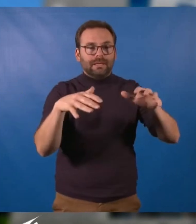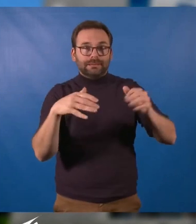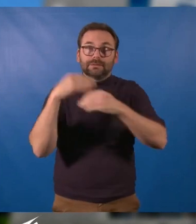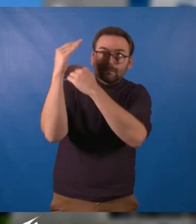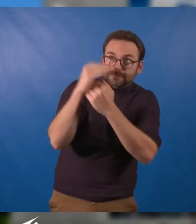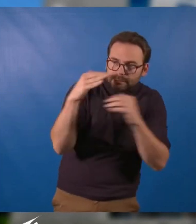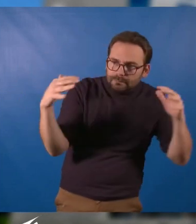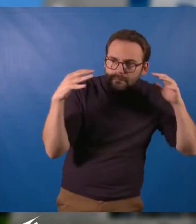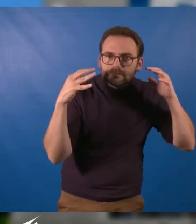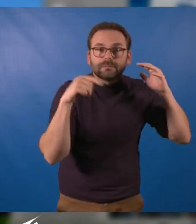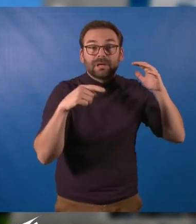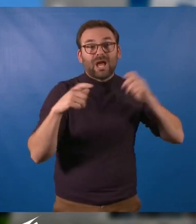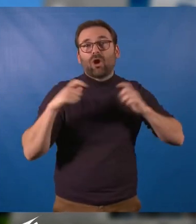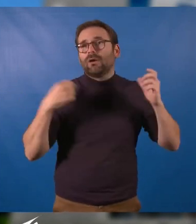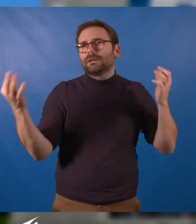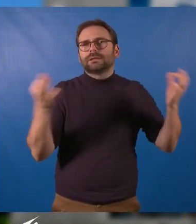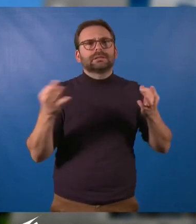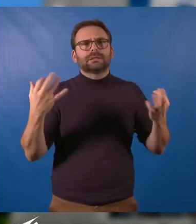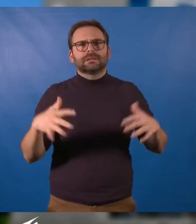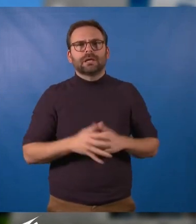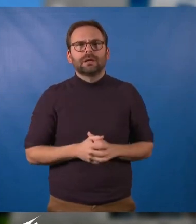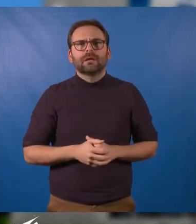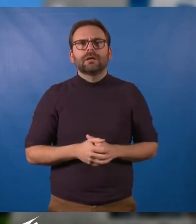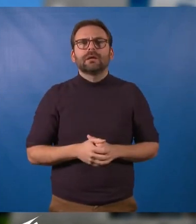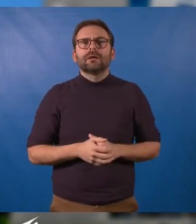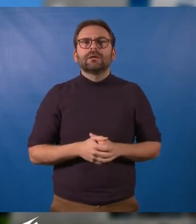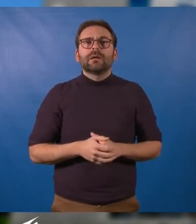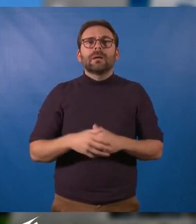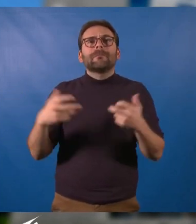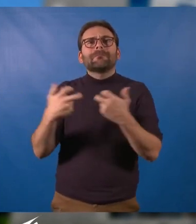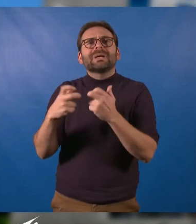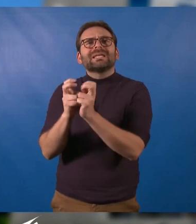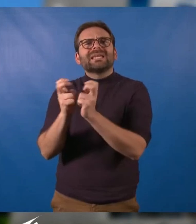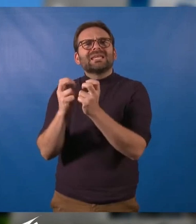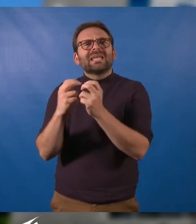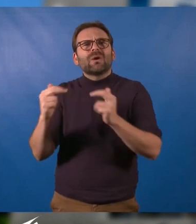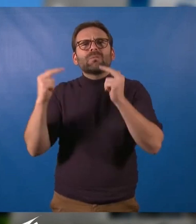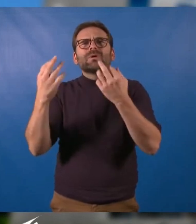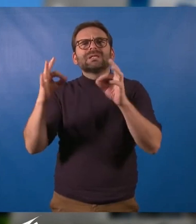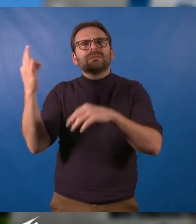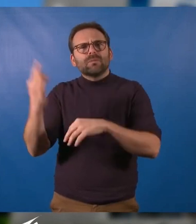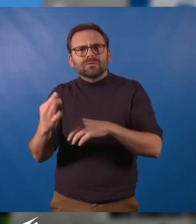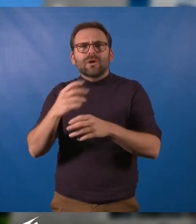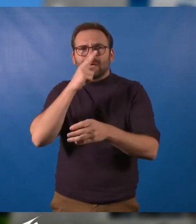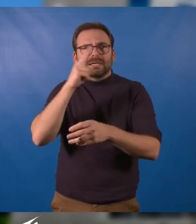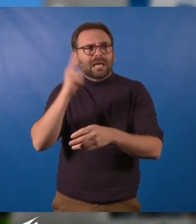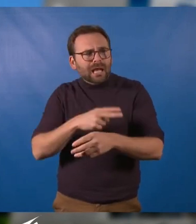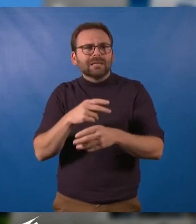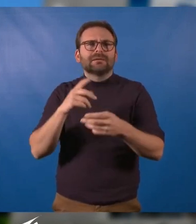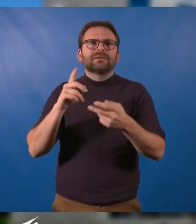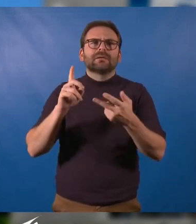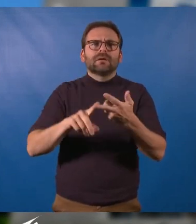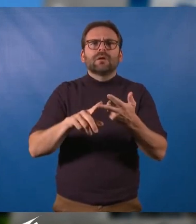un certain nombre de mes collègues. Augmentation de 10% des tarifs de l'électricité, du gaz, augmentation des